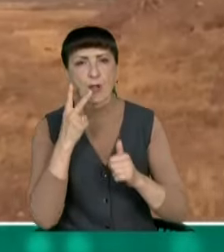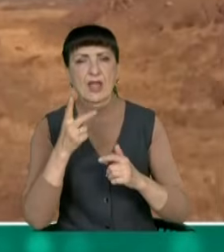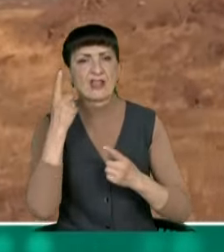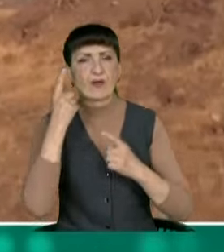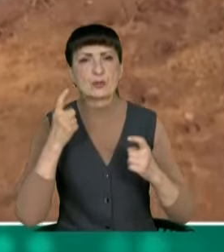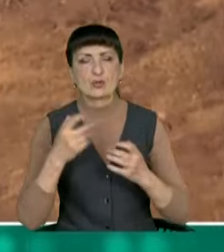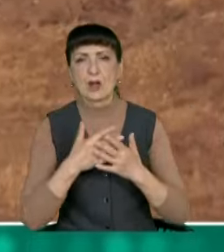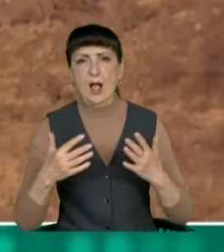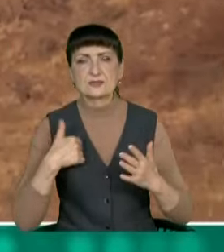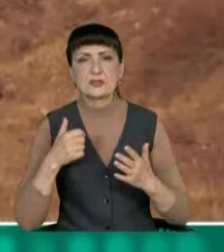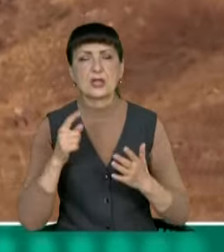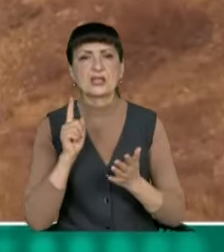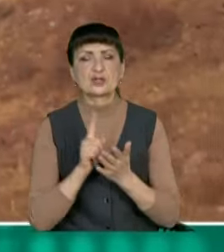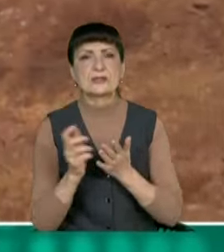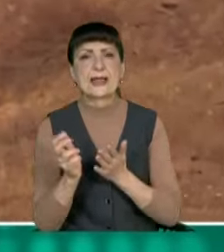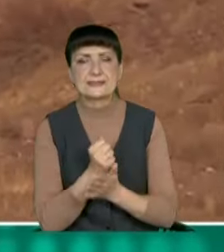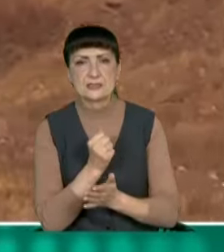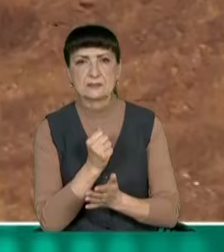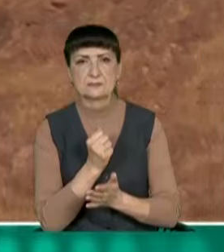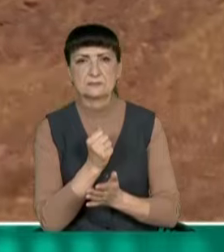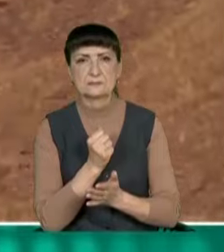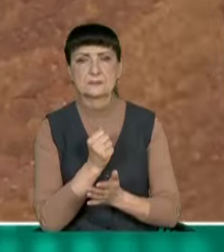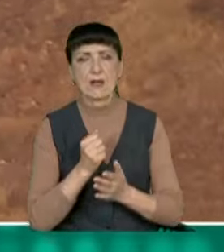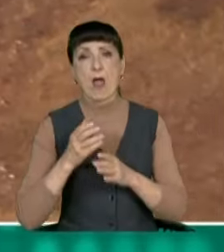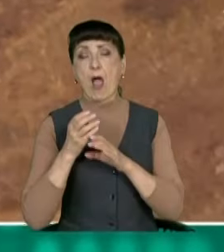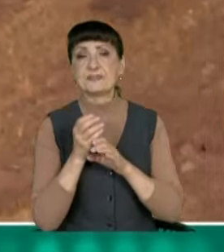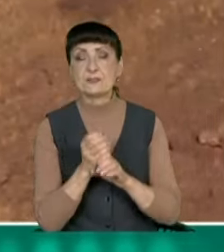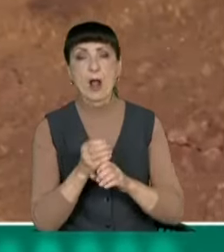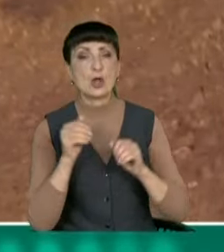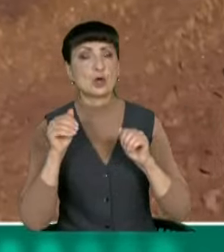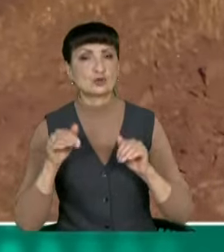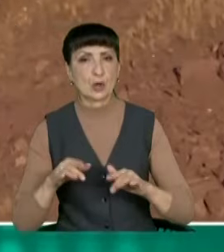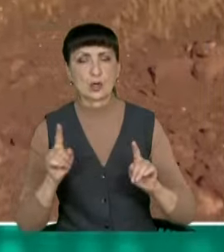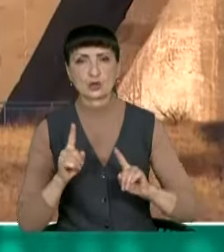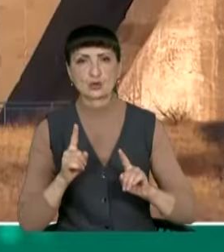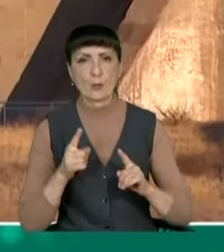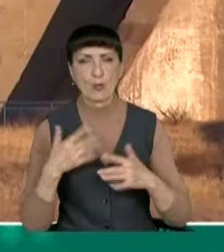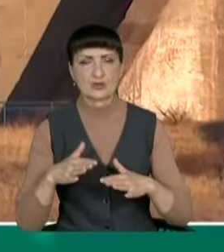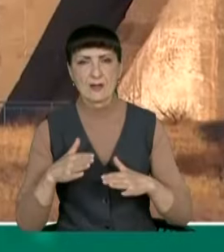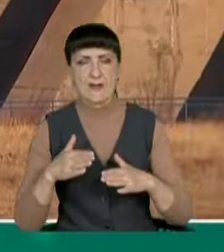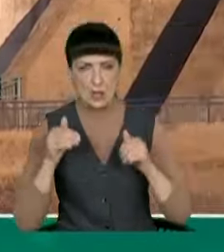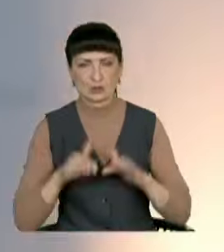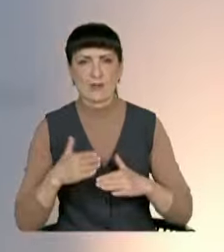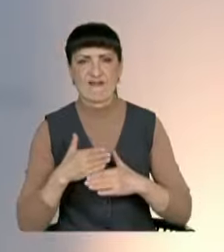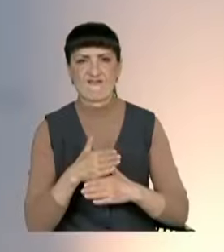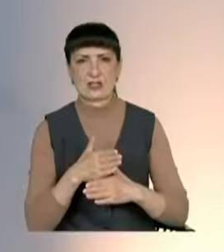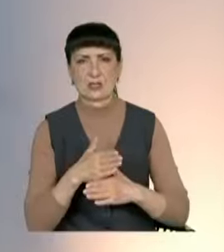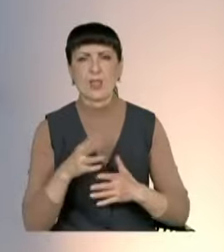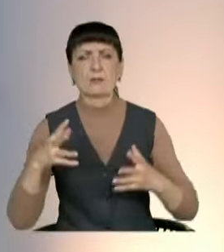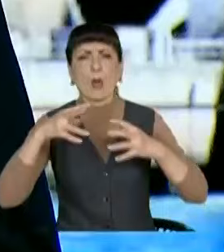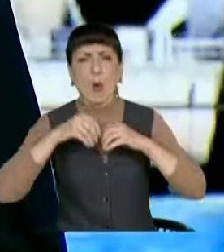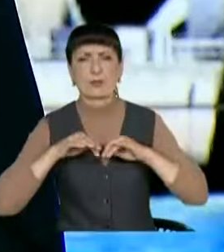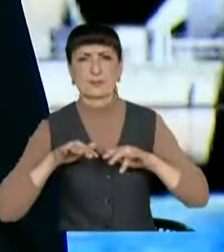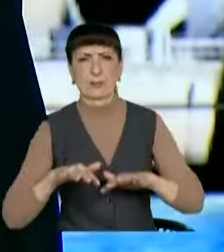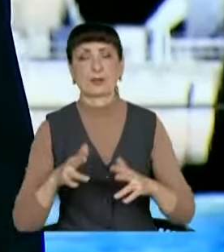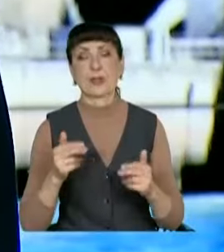информационных систем мы должны найти оптимальное решение для того, чтобы выйти из этого положения. Ну, то есть целый комплекс мероприятий.